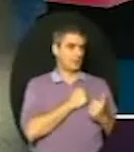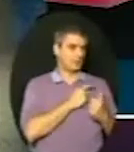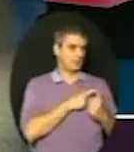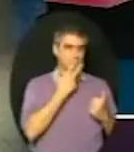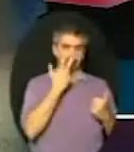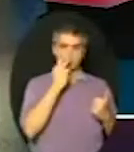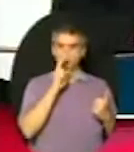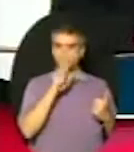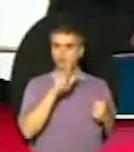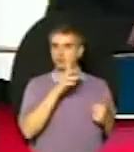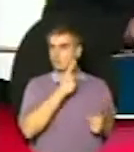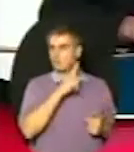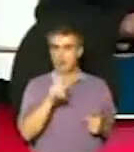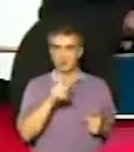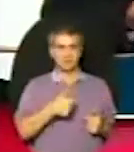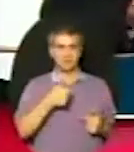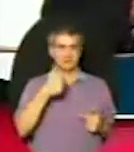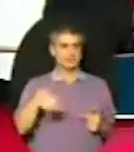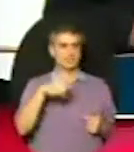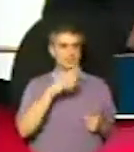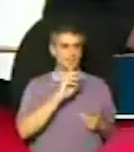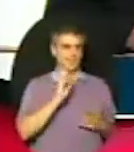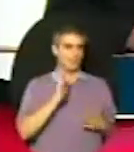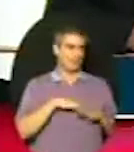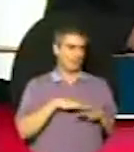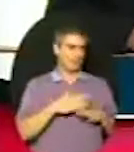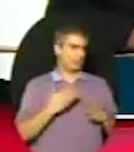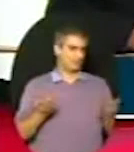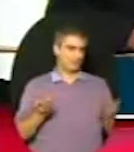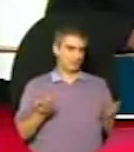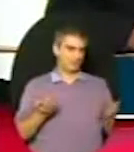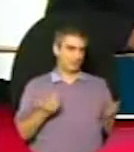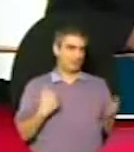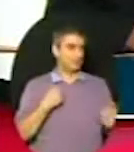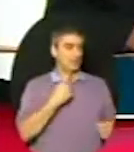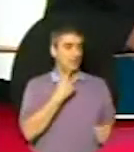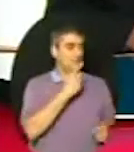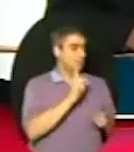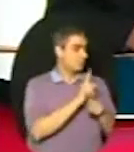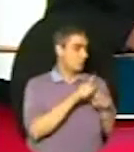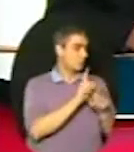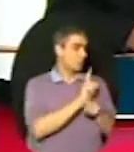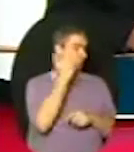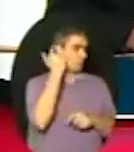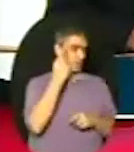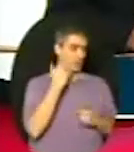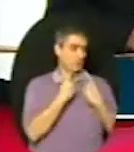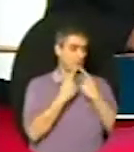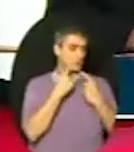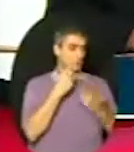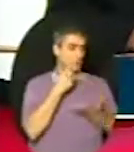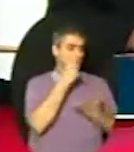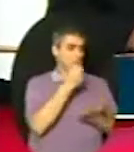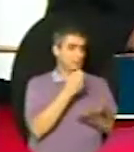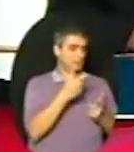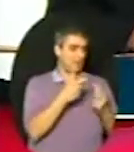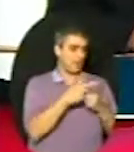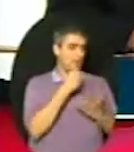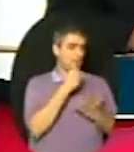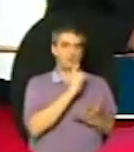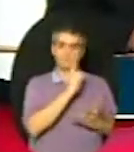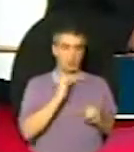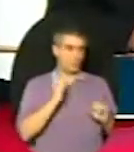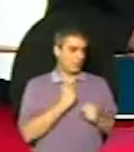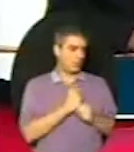312 מיליון לשרים ללא שר. נגמר לנו הזמן, ממש בקצרה. אני חייב לומר בכנות, שבעת ההיא, כשנשאו דיונים על התקציב, אגף התקציבים לא טרח